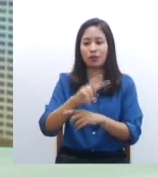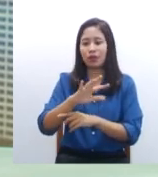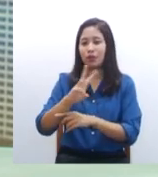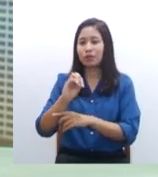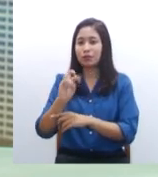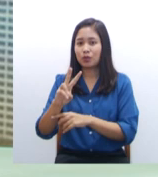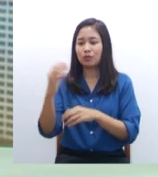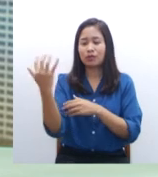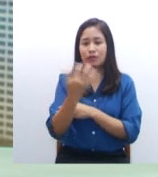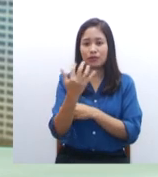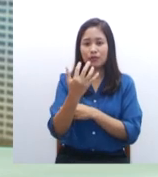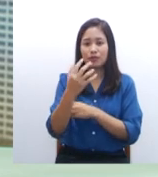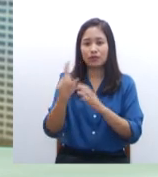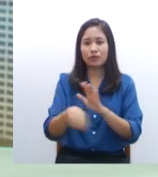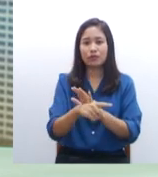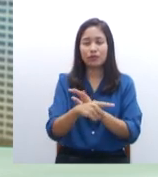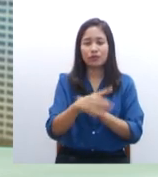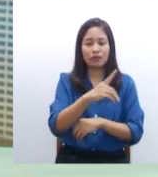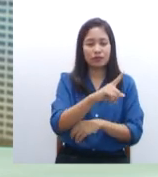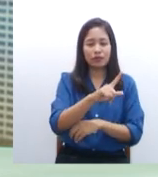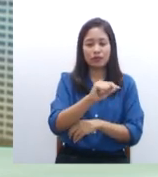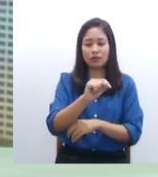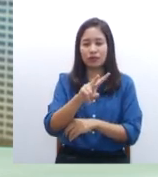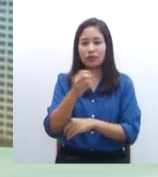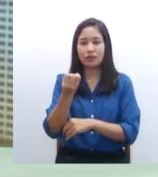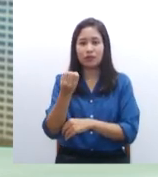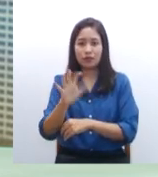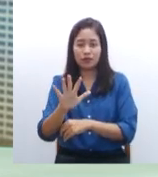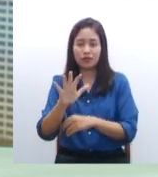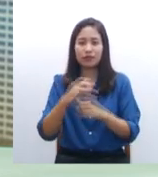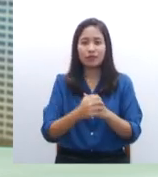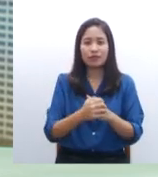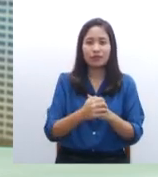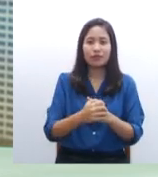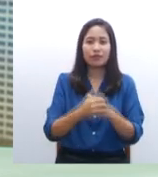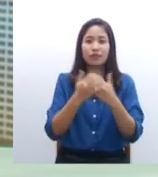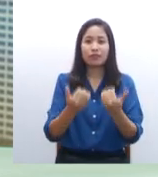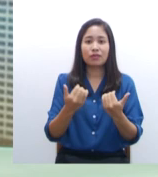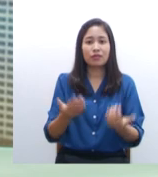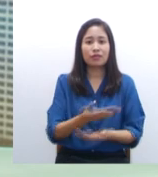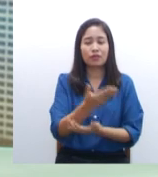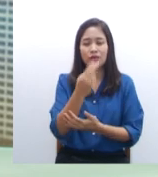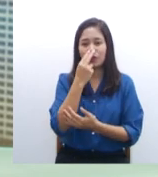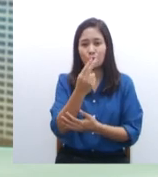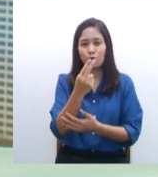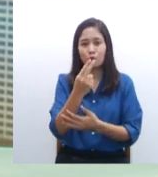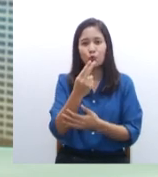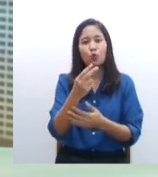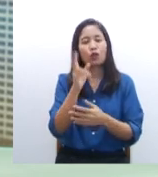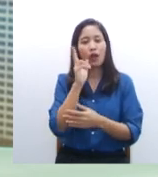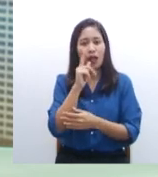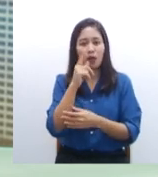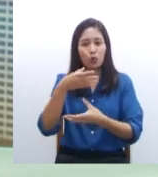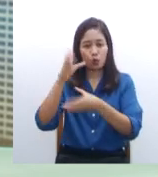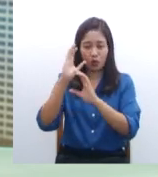างสถานีโทรทัศน์การศึกษาทางไกลผ่านดาวเทียมช่อง DLTV 15ค่ะและท่านนั้นนะคะยังสามารถที่จะติดตามรับชมรายการย้อนหลัง